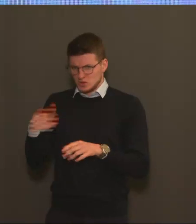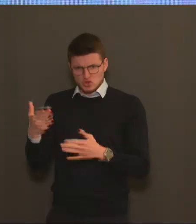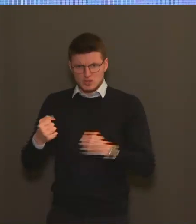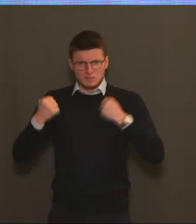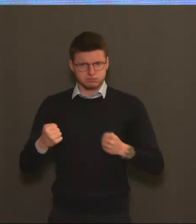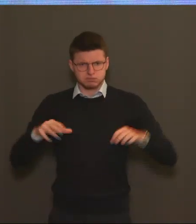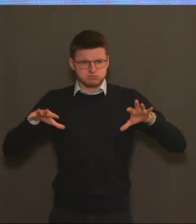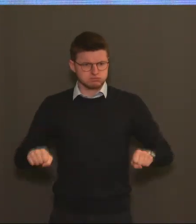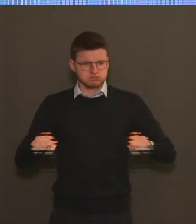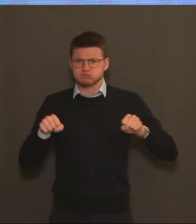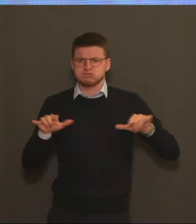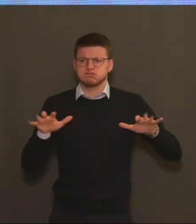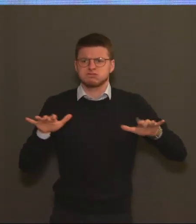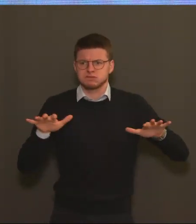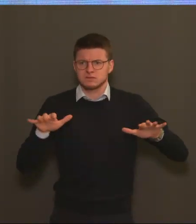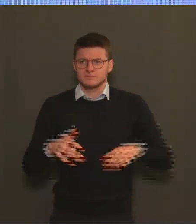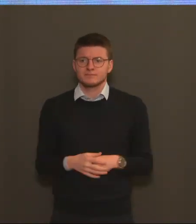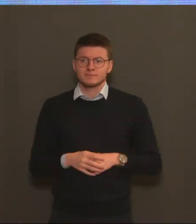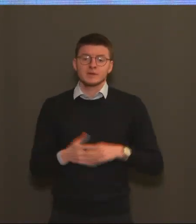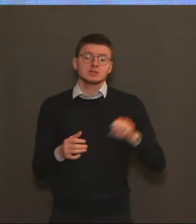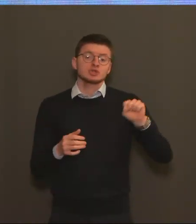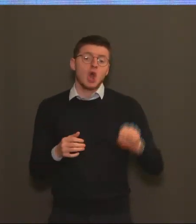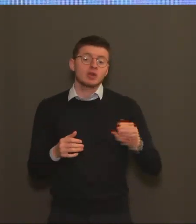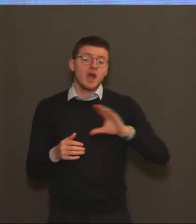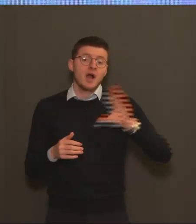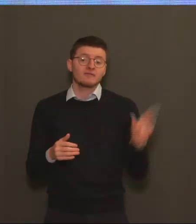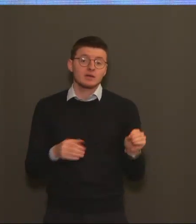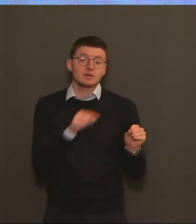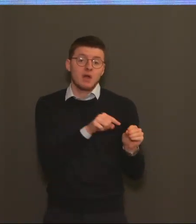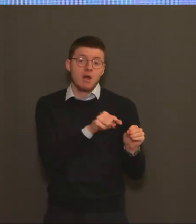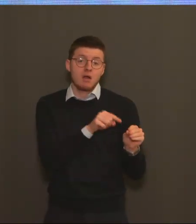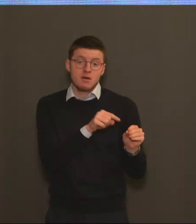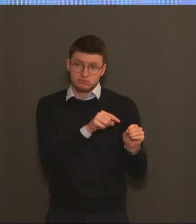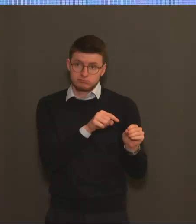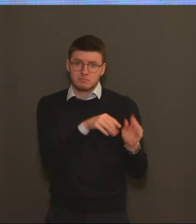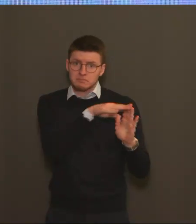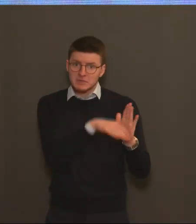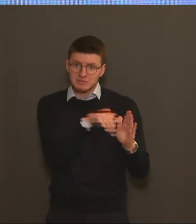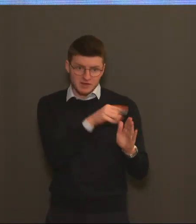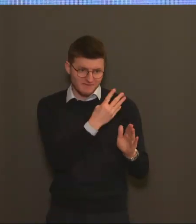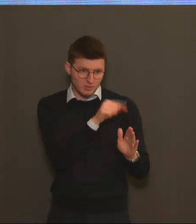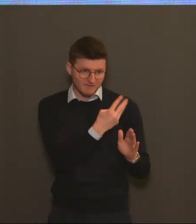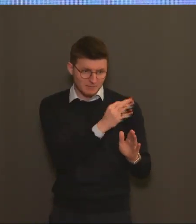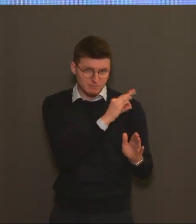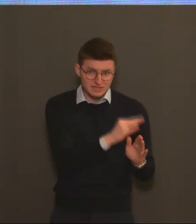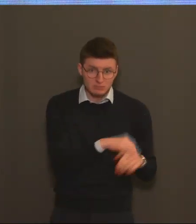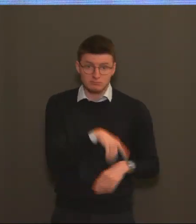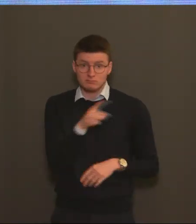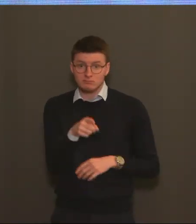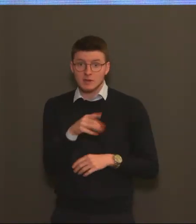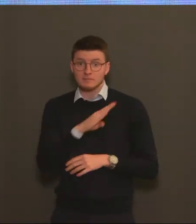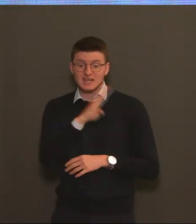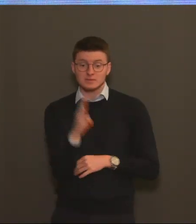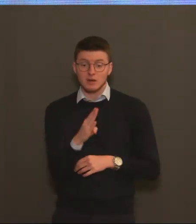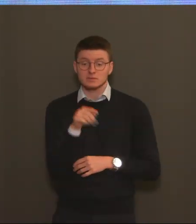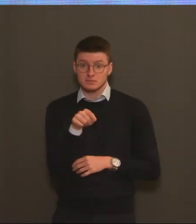de Zuid-Afrikaanse en Braziliaanse varianten beperkt blijven tot respectievelijk 4,4% en